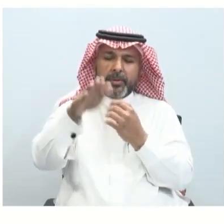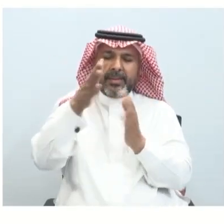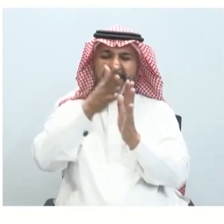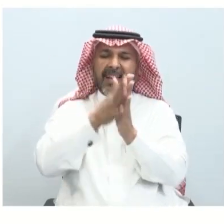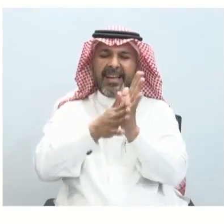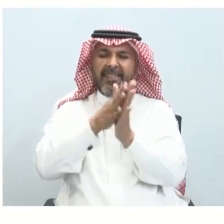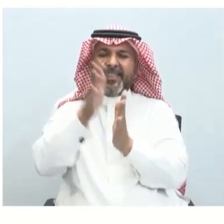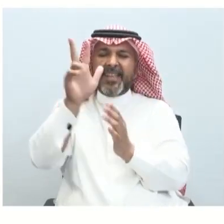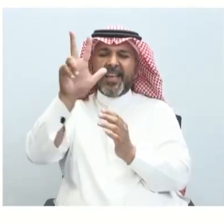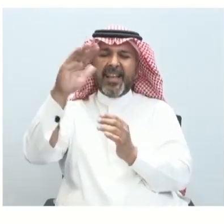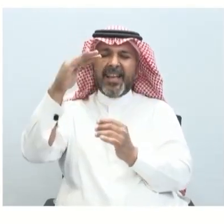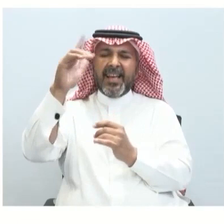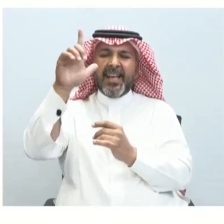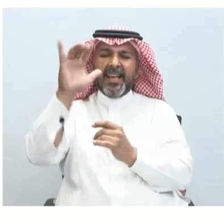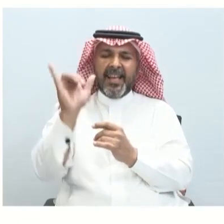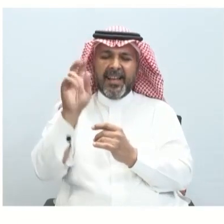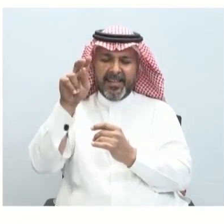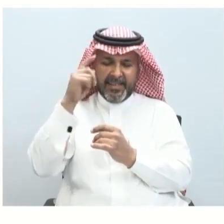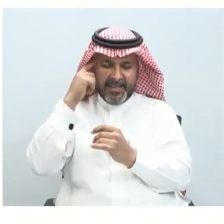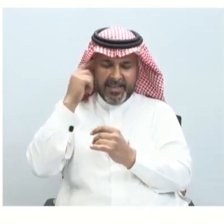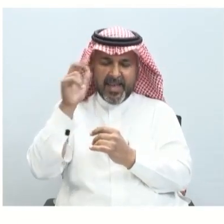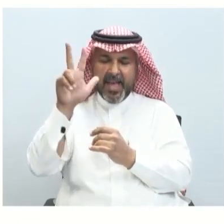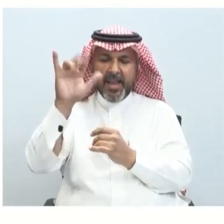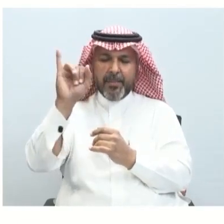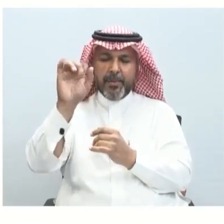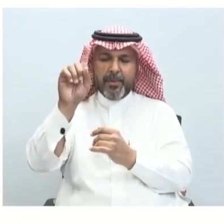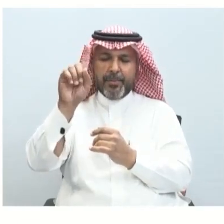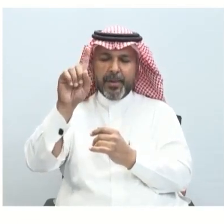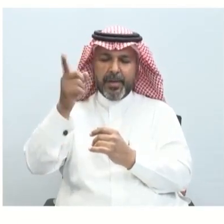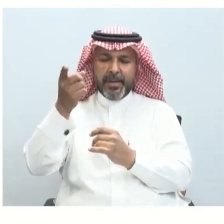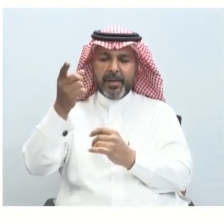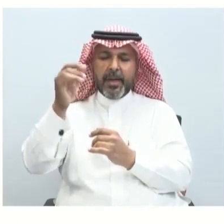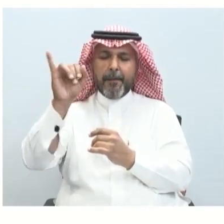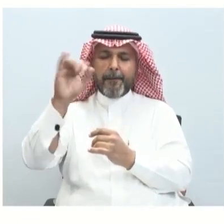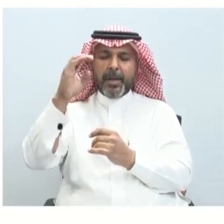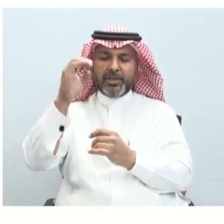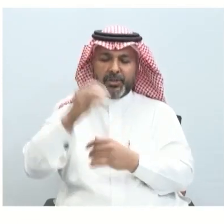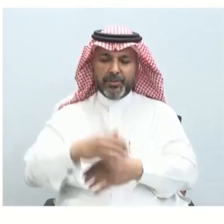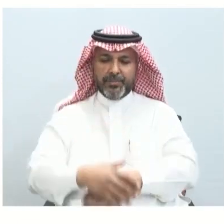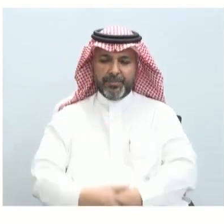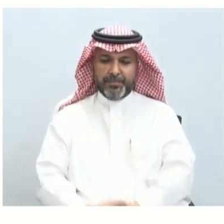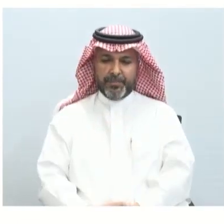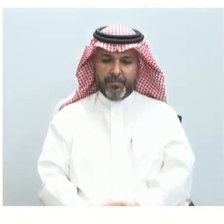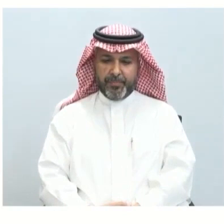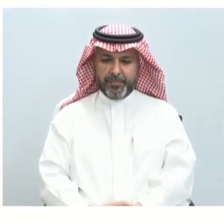35 لماذا تواجه ابحاث الخلايا الجذعيه بعض العراقيل اثناء